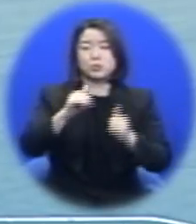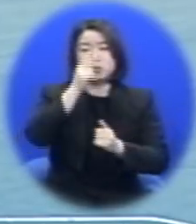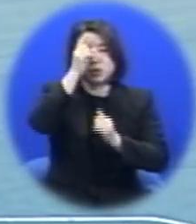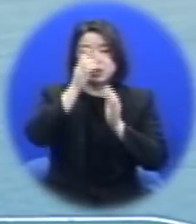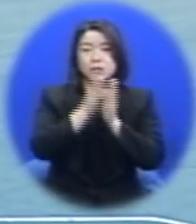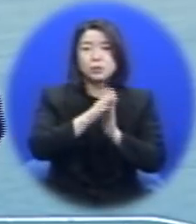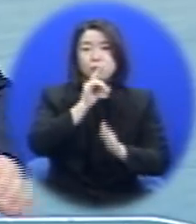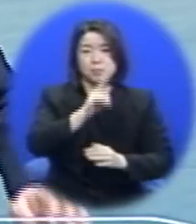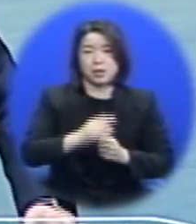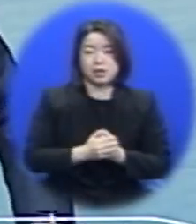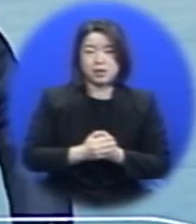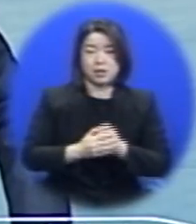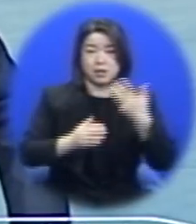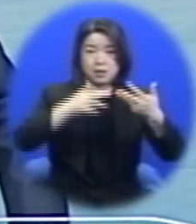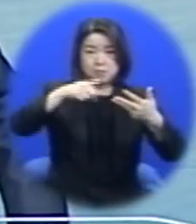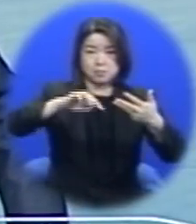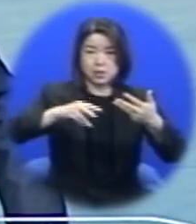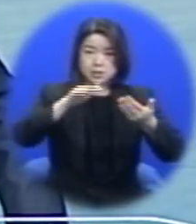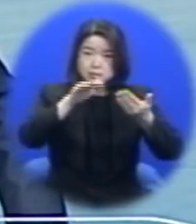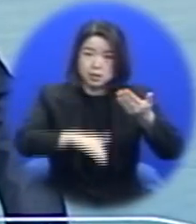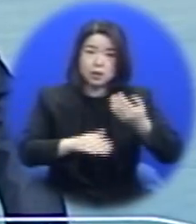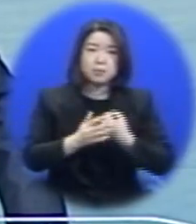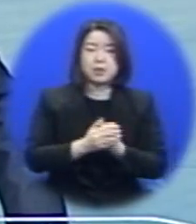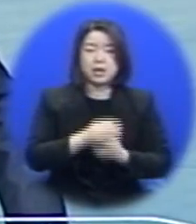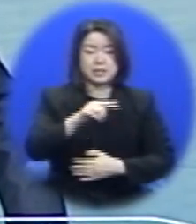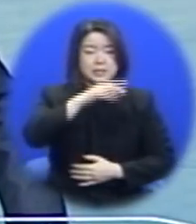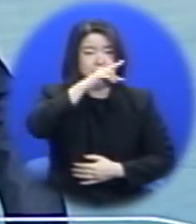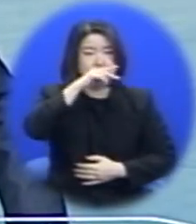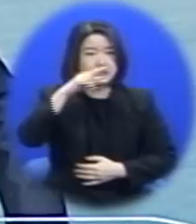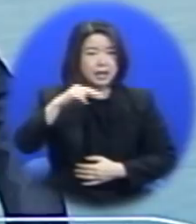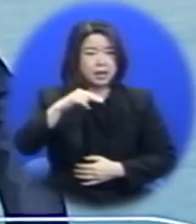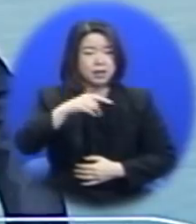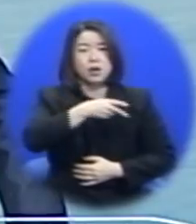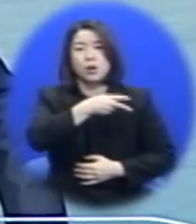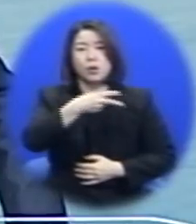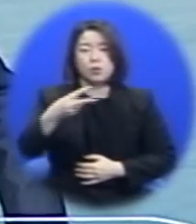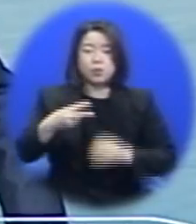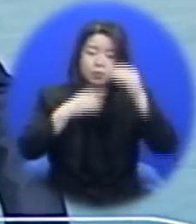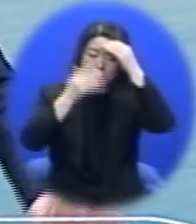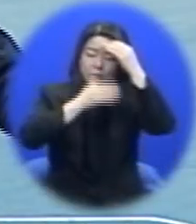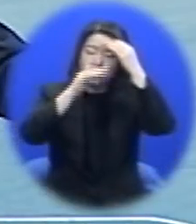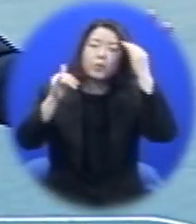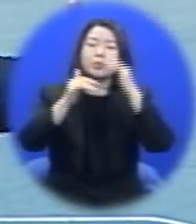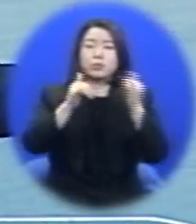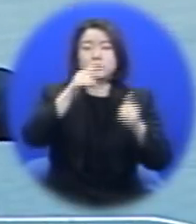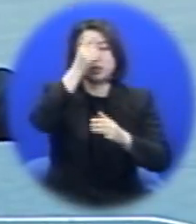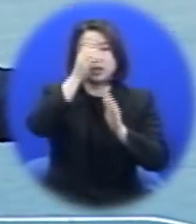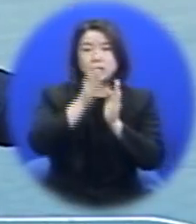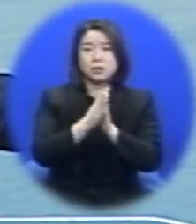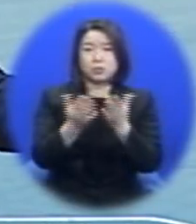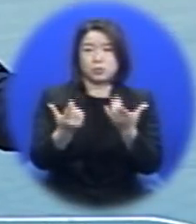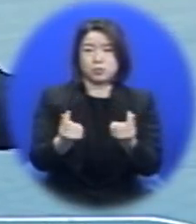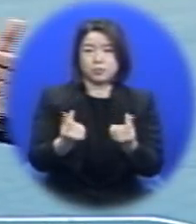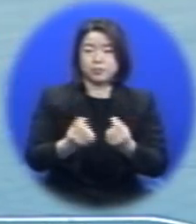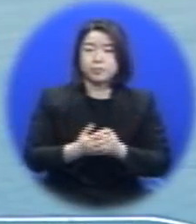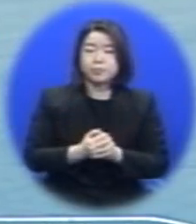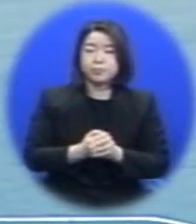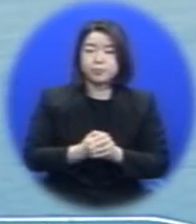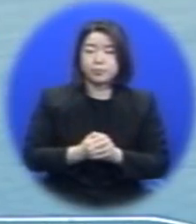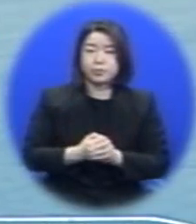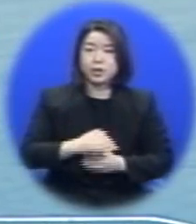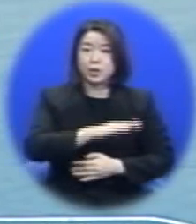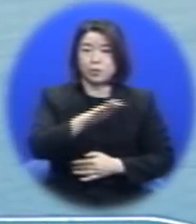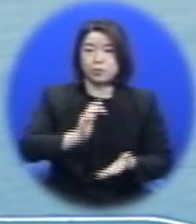8절 하반절에 보면 그 향은 곧 성도들의 기도입니다. 여러분 우리 예수 믿는 사람들이 세상에 사는